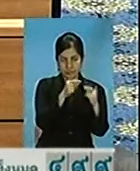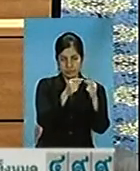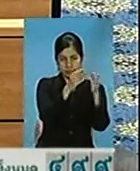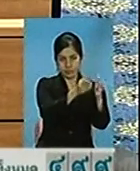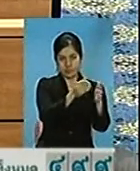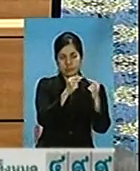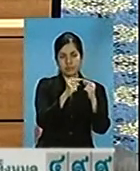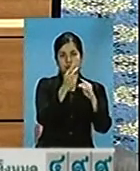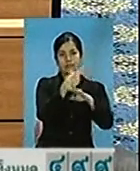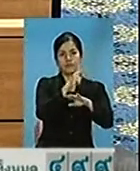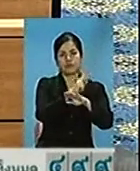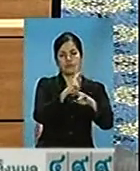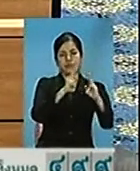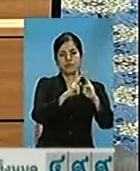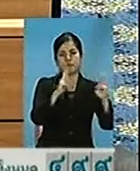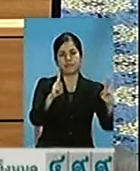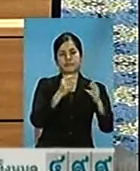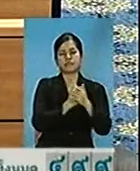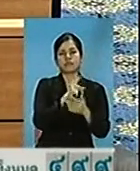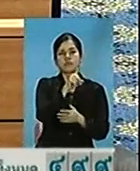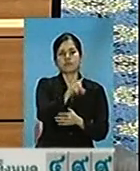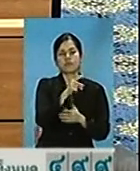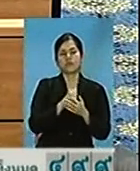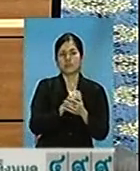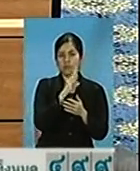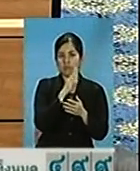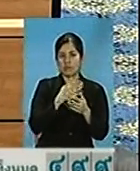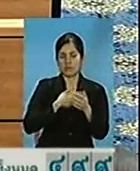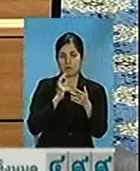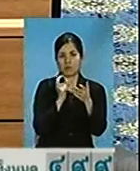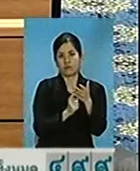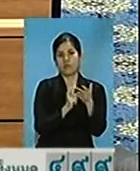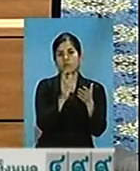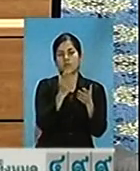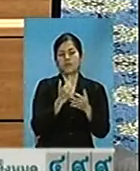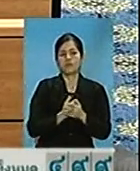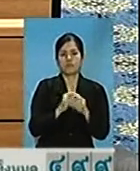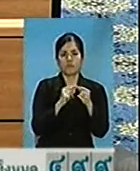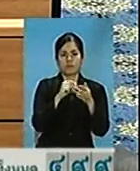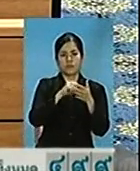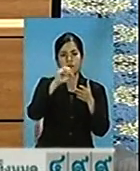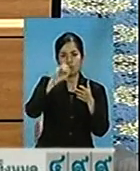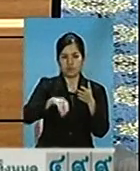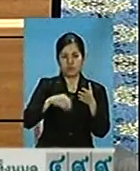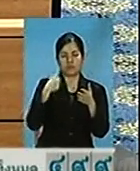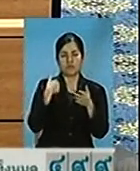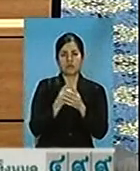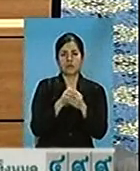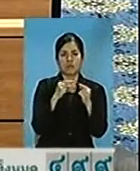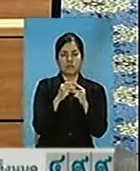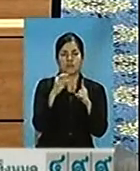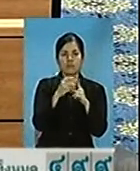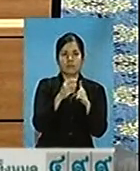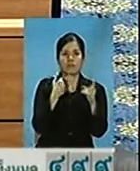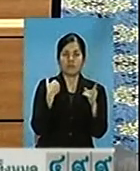การว่าในประเด็นนี้ถ้าเราไม่ใส่ประเด็นอื่นก็ตัดประเด็นของที่ท่านเพิ่มเข้ามาเนี่ยออก